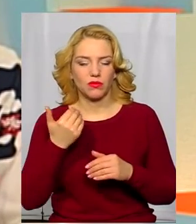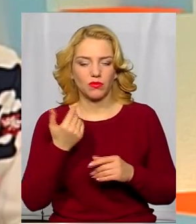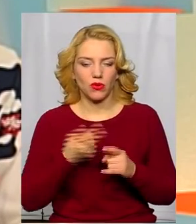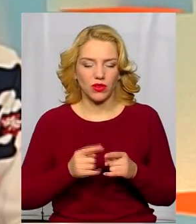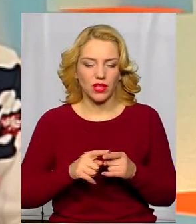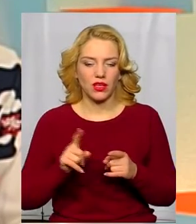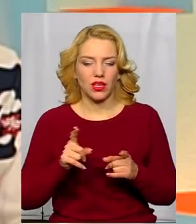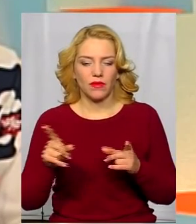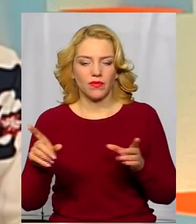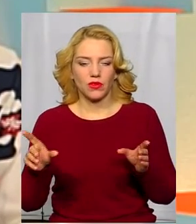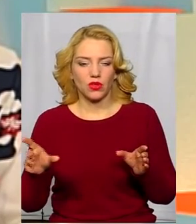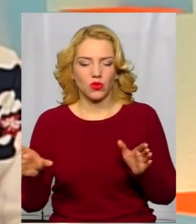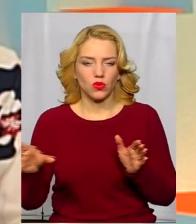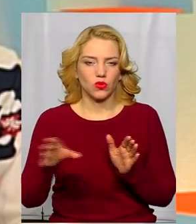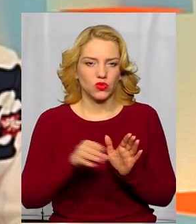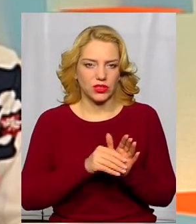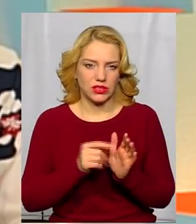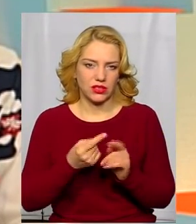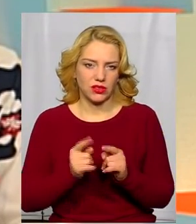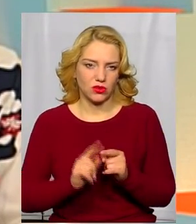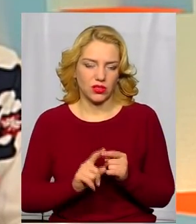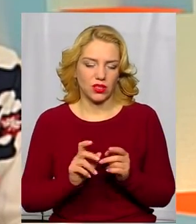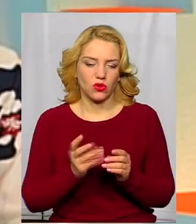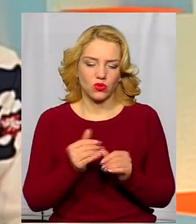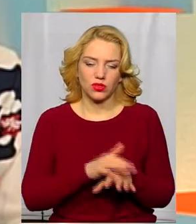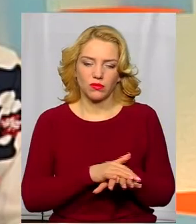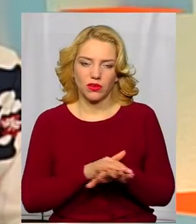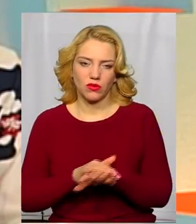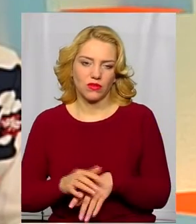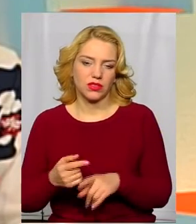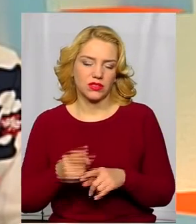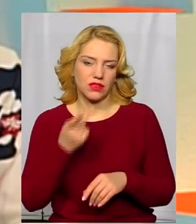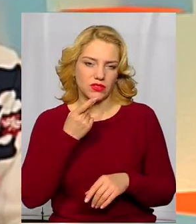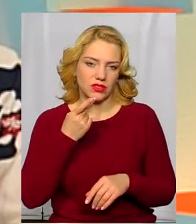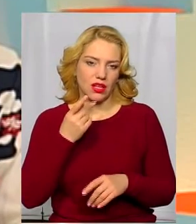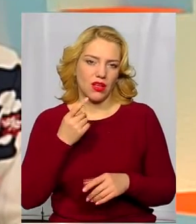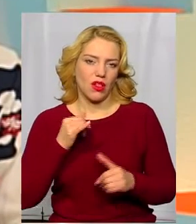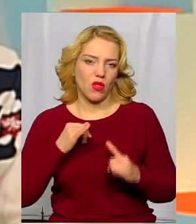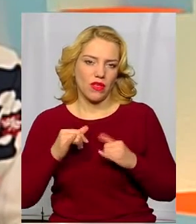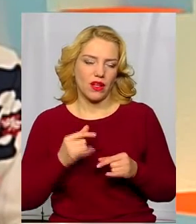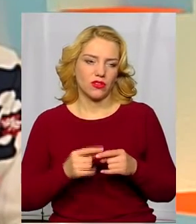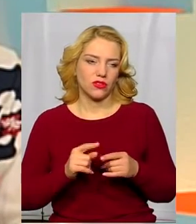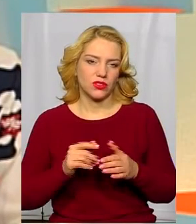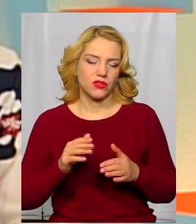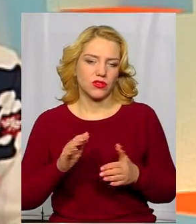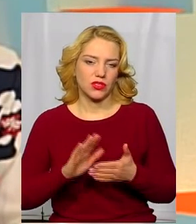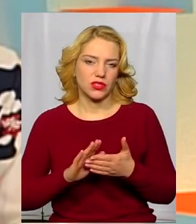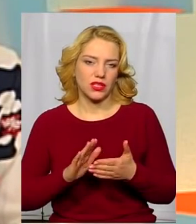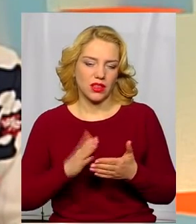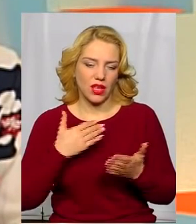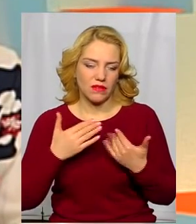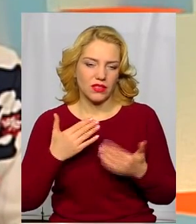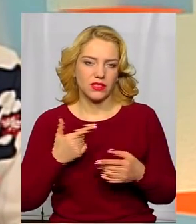долучитися, здати кошти чи перерахувати кошти. Тобто вони завжди лояльно до цього ставляться, і мені подобається, що вони працюють над